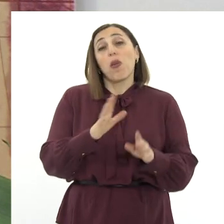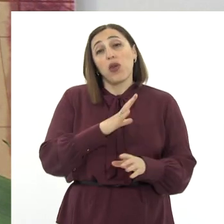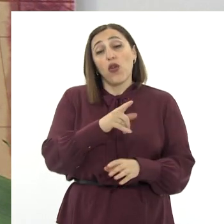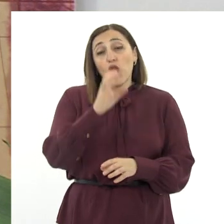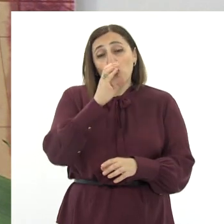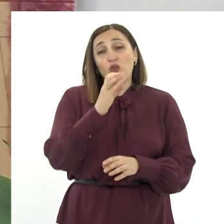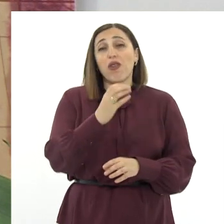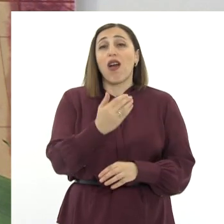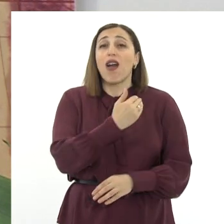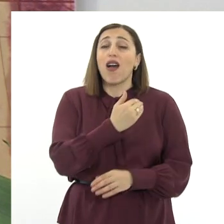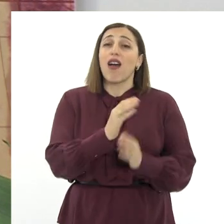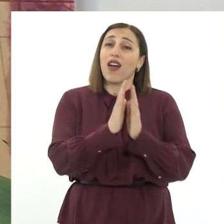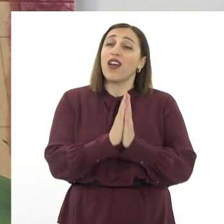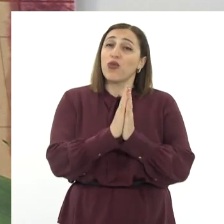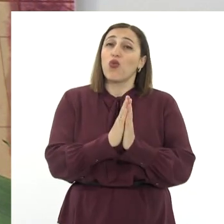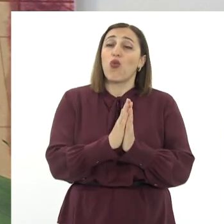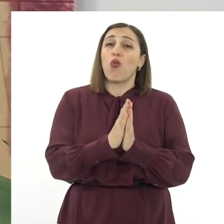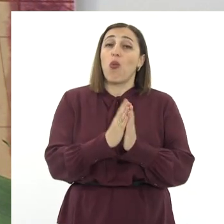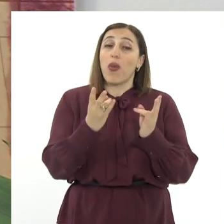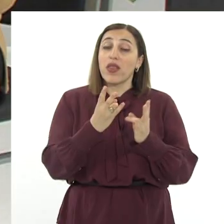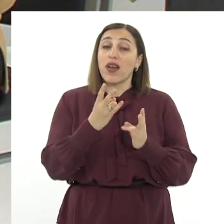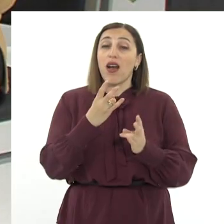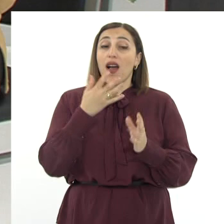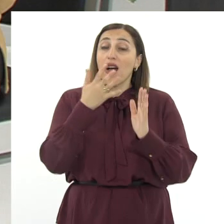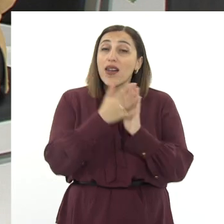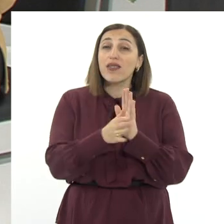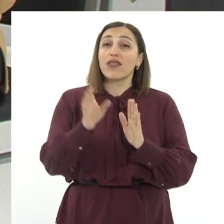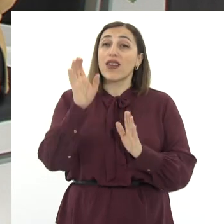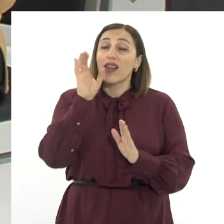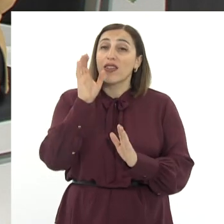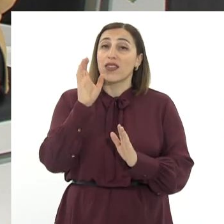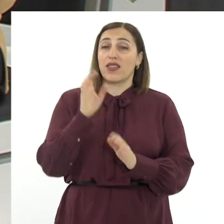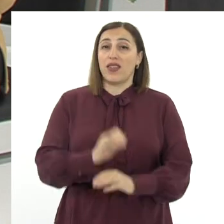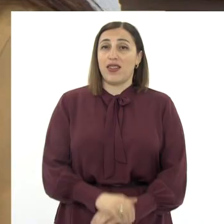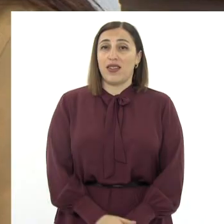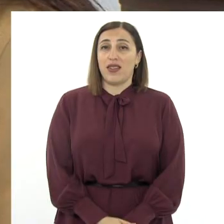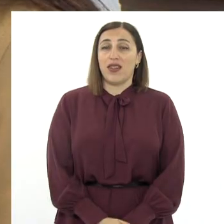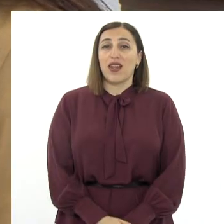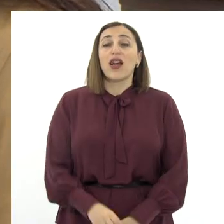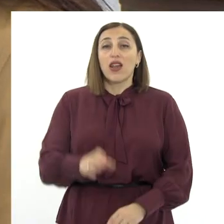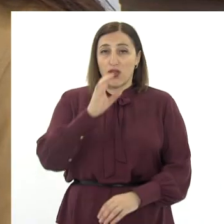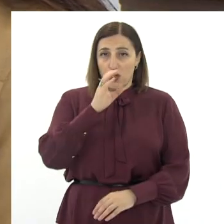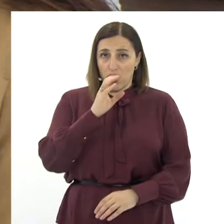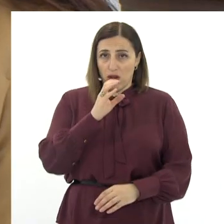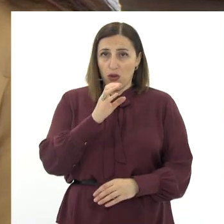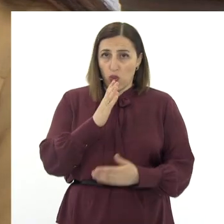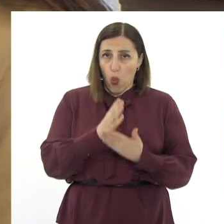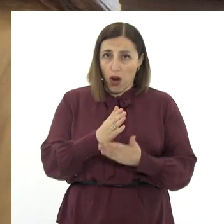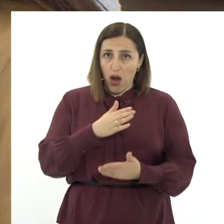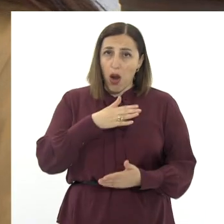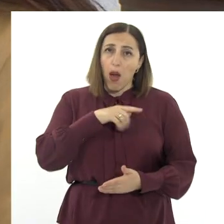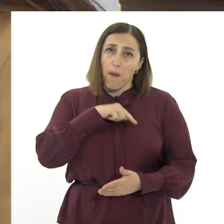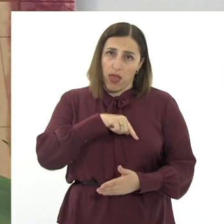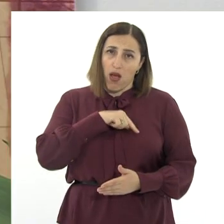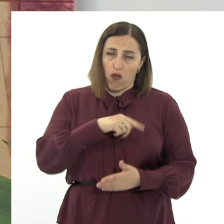են մեզանից խնդրում, հարկավոր է կարողանալ լսել, հա, ընկալել, պատկերացնել։ Պարոն Ալբերտ, իսկ շներն ունեն